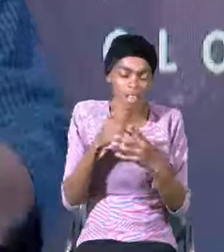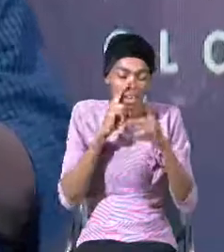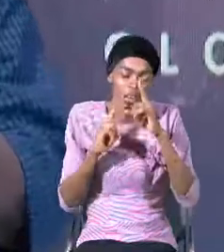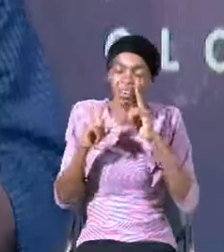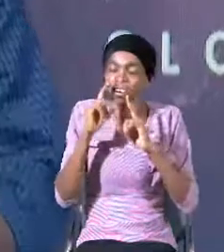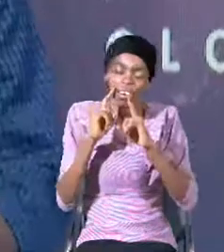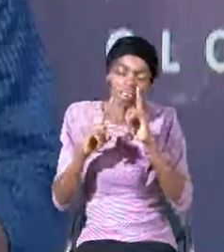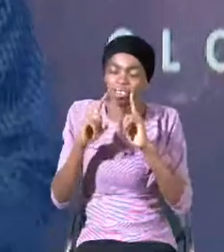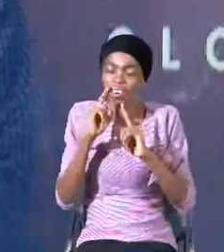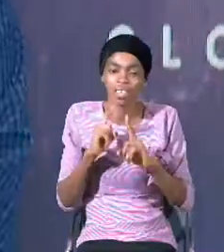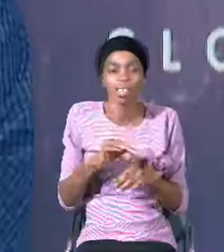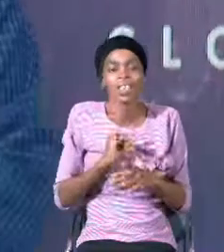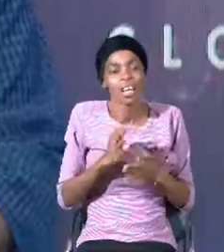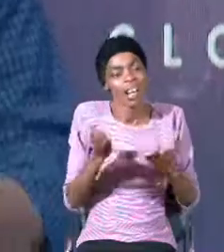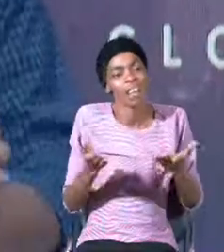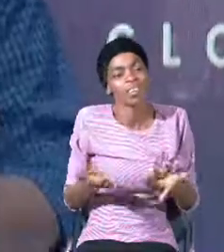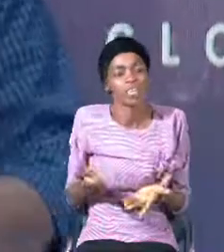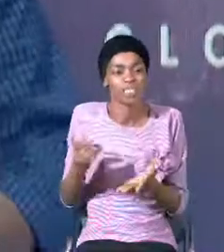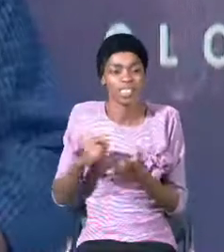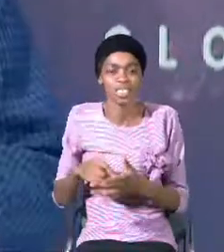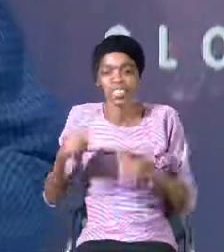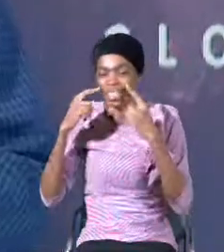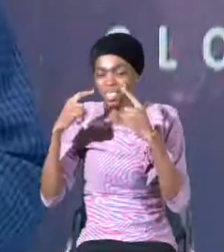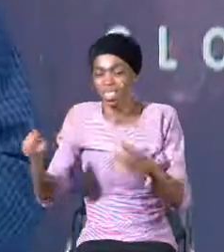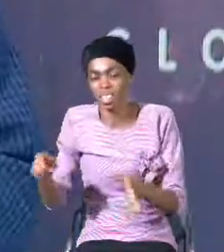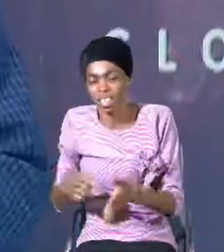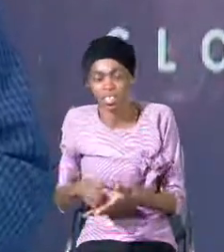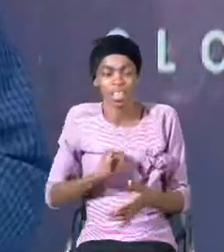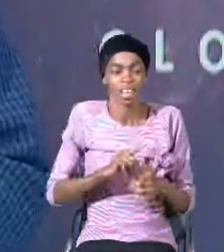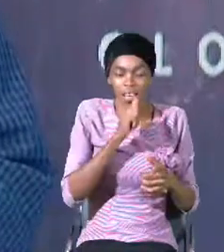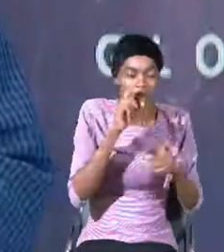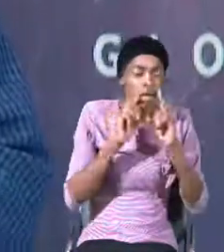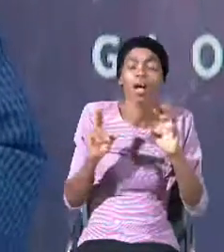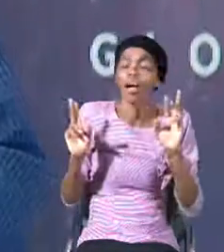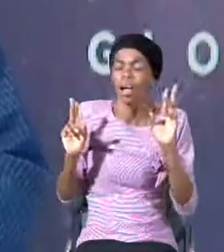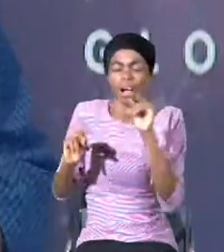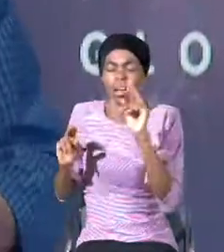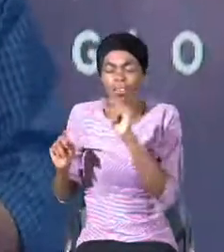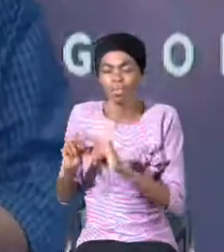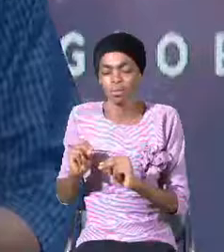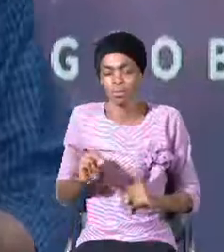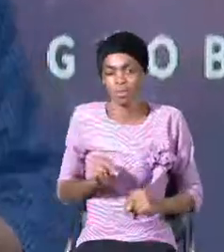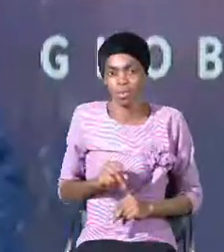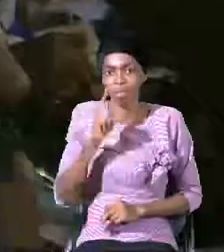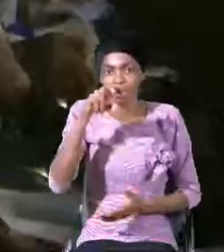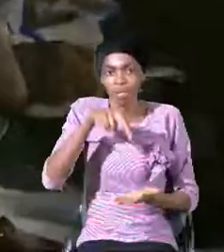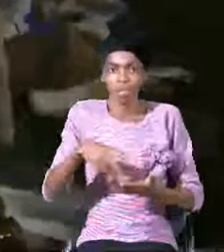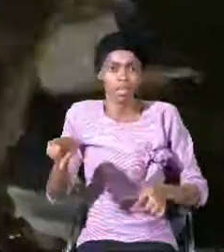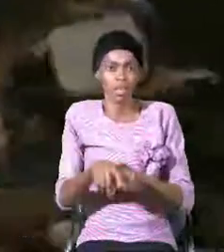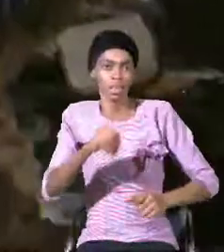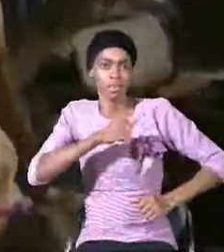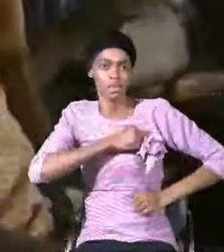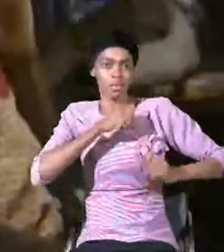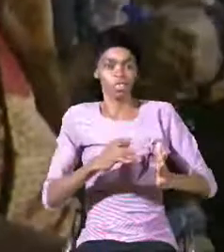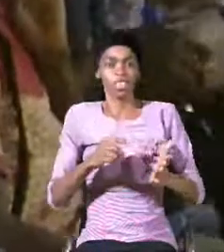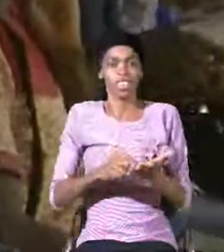dit, je demande ceci, je en pleurant. Non. Il va tenir comme un